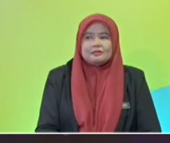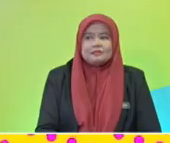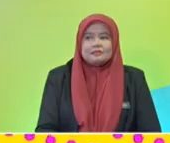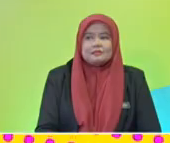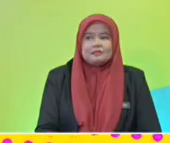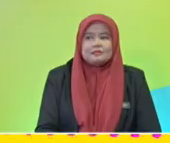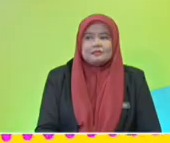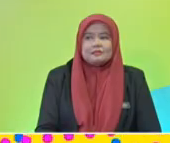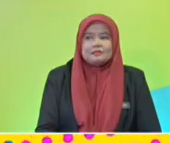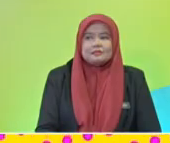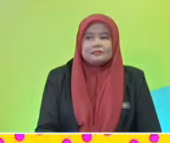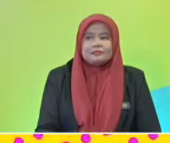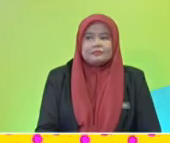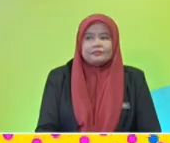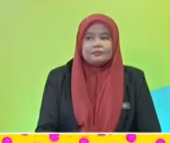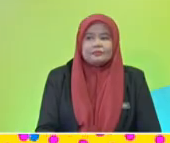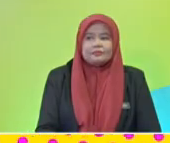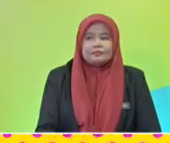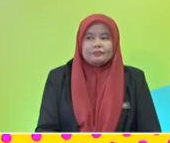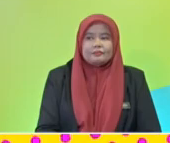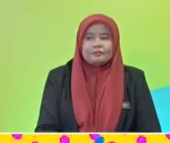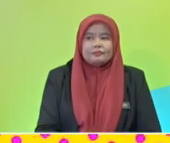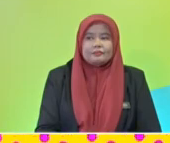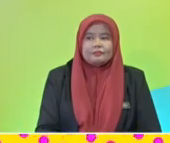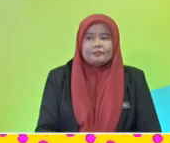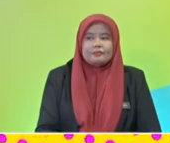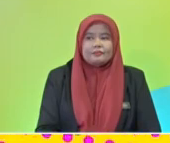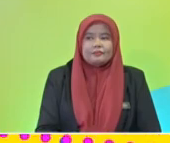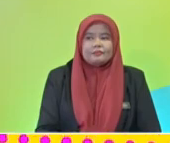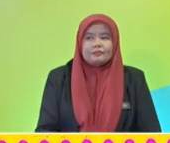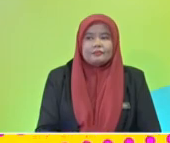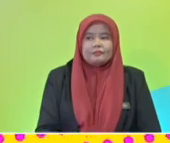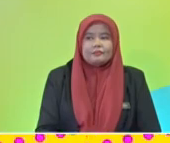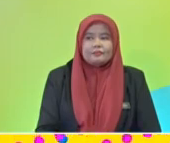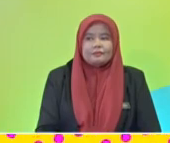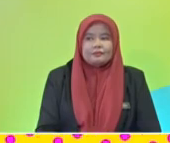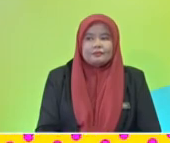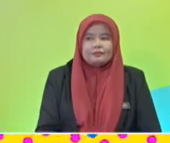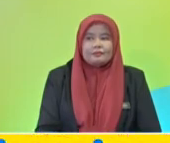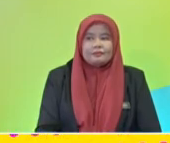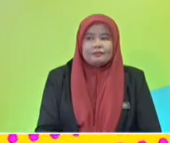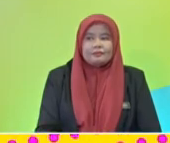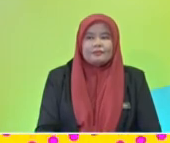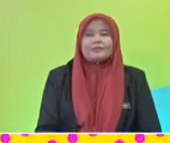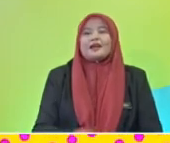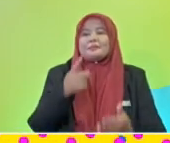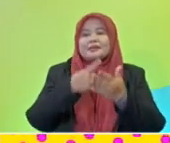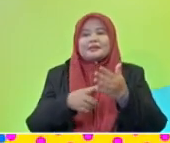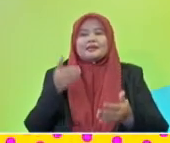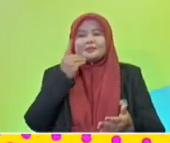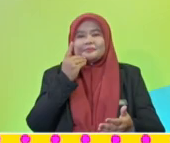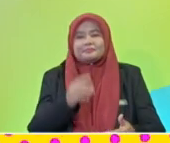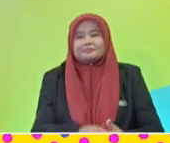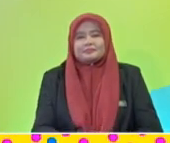okey ha dano mungkin tak dapat cari tak apa Cu saya tak boleh nampak a ada ada ha apa dia dano